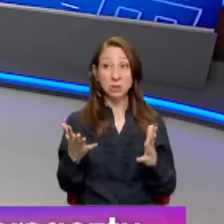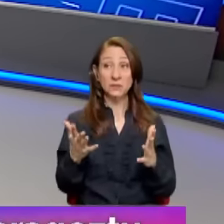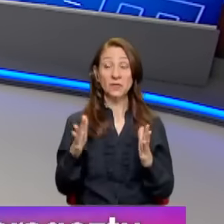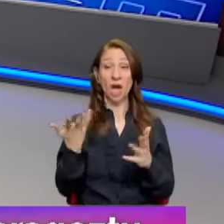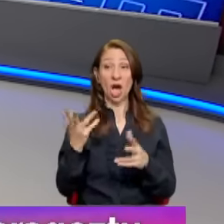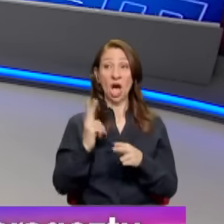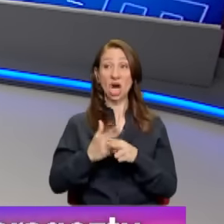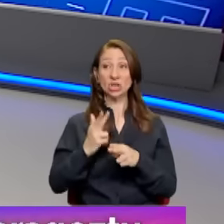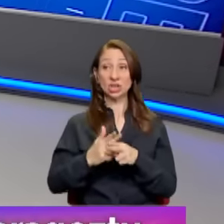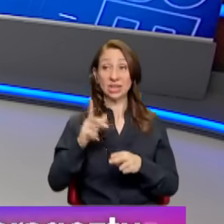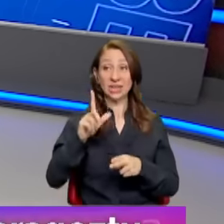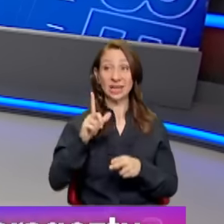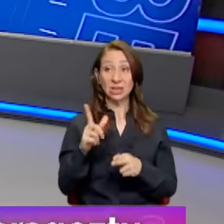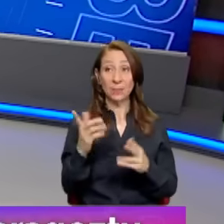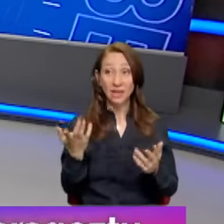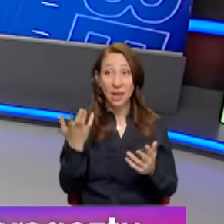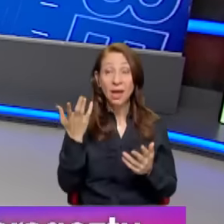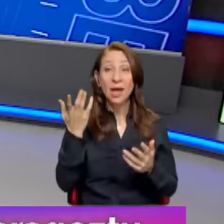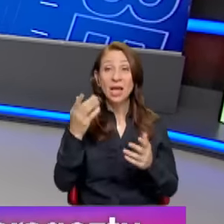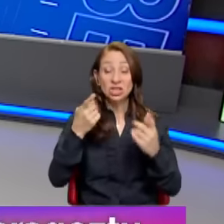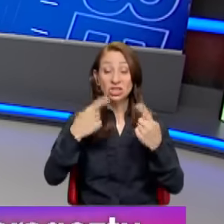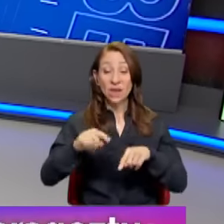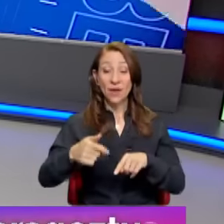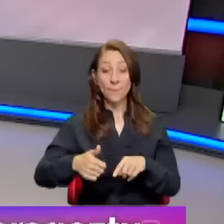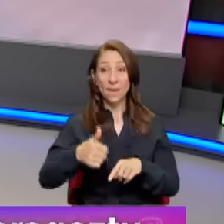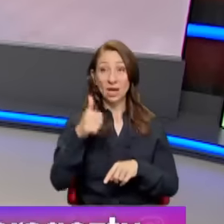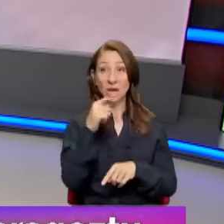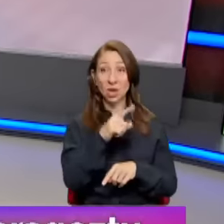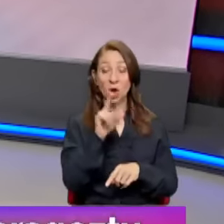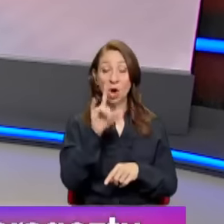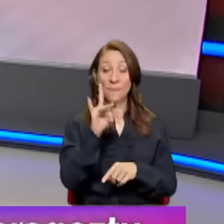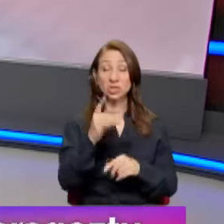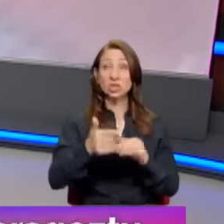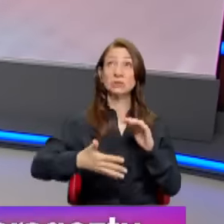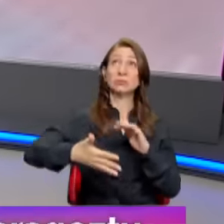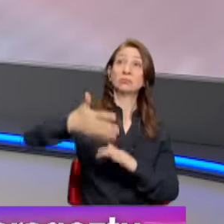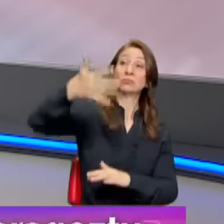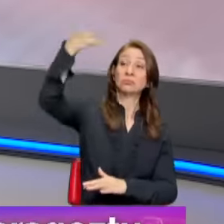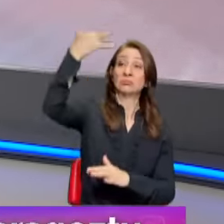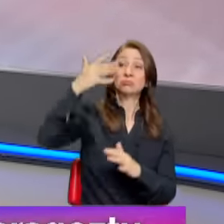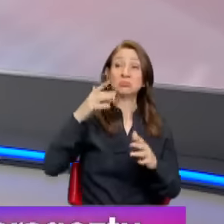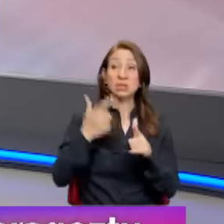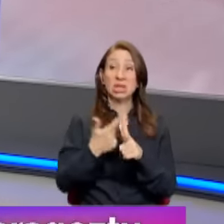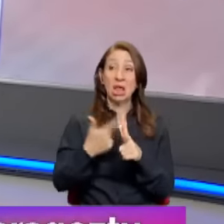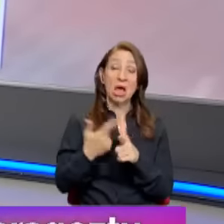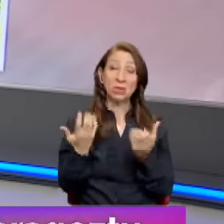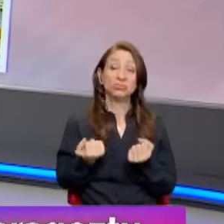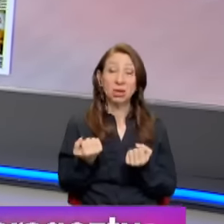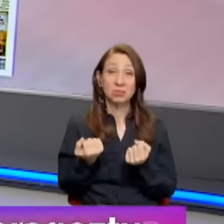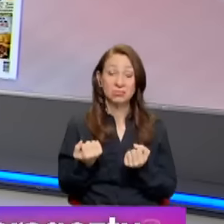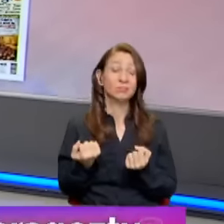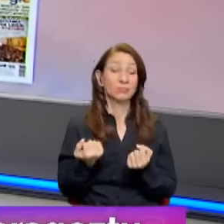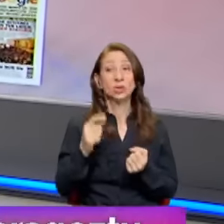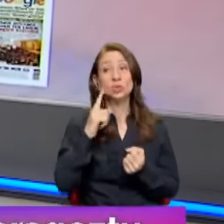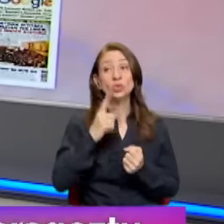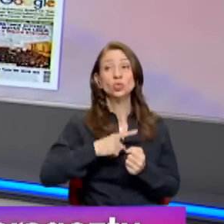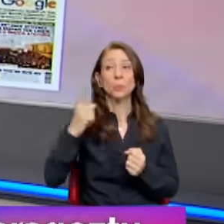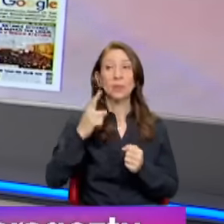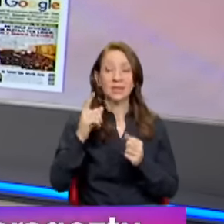acil ihtiyaçtan mı Ne Eee çevre Bakanlığının 15 katlı bir gök deleni olacak Cumhuriyet